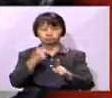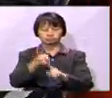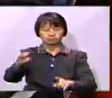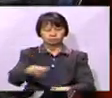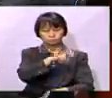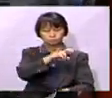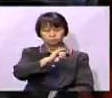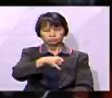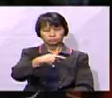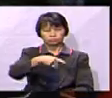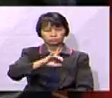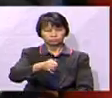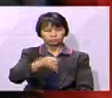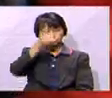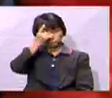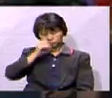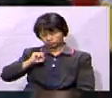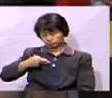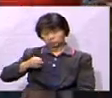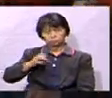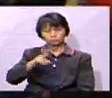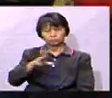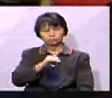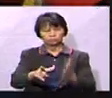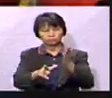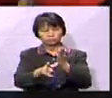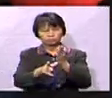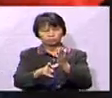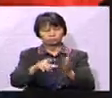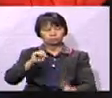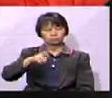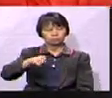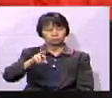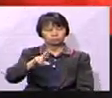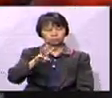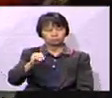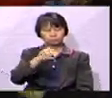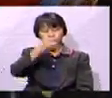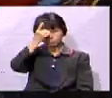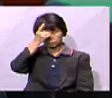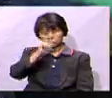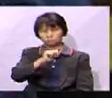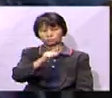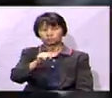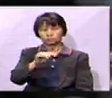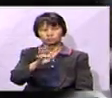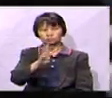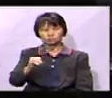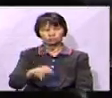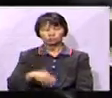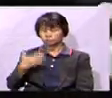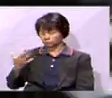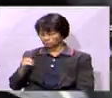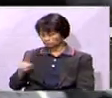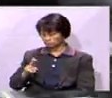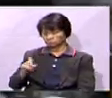Pengangkutan Jalan JPJ Datuk Sri Shahrudin Khalid dan Timbalan Ketua Pesuruhjaya Operasi SPRM Datuk Sri Azam Baki. Tan Sri